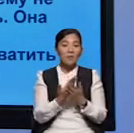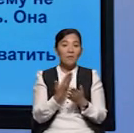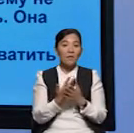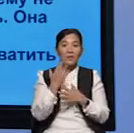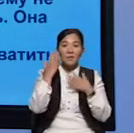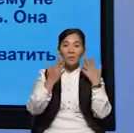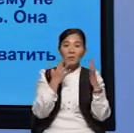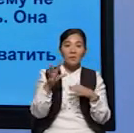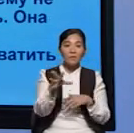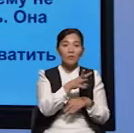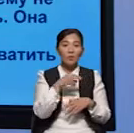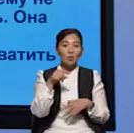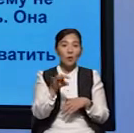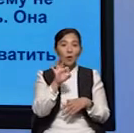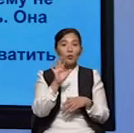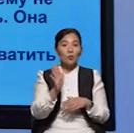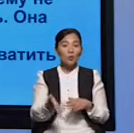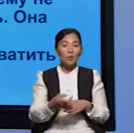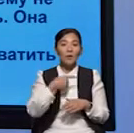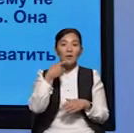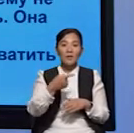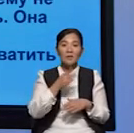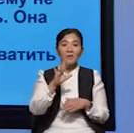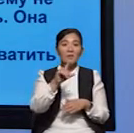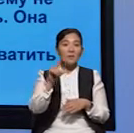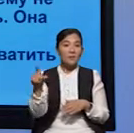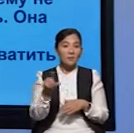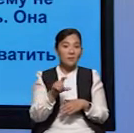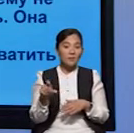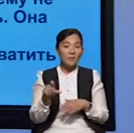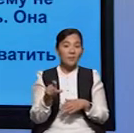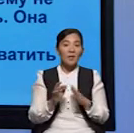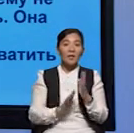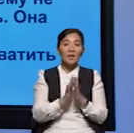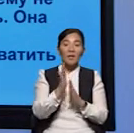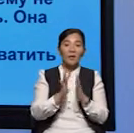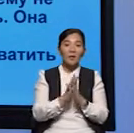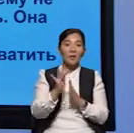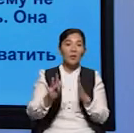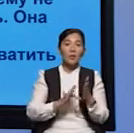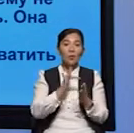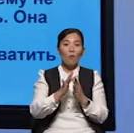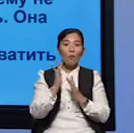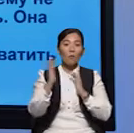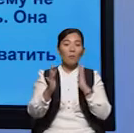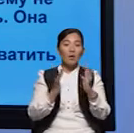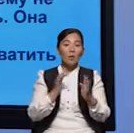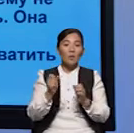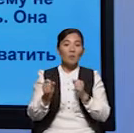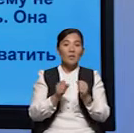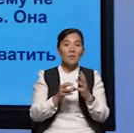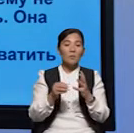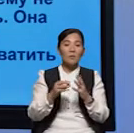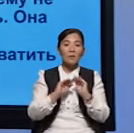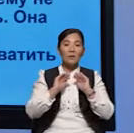представляете себе мысленно все то, о чем будет говориться в тексте. В траве городского парка прижалась к